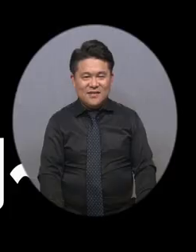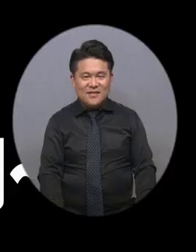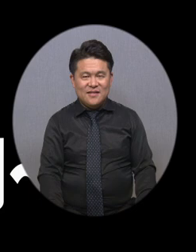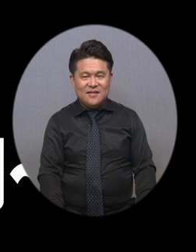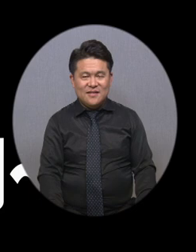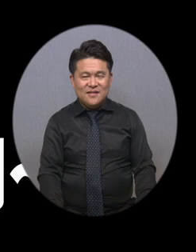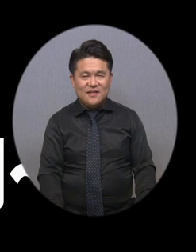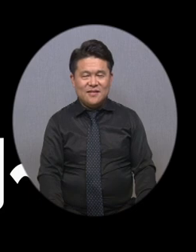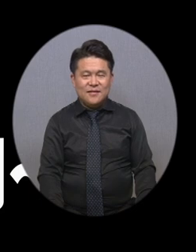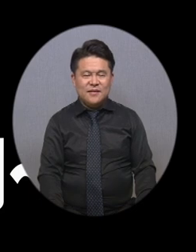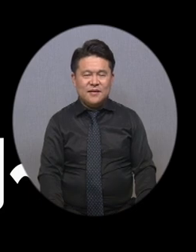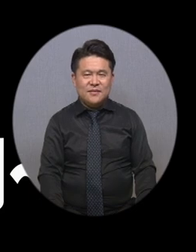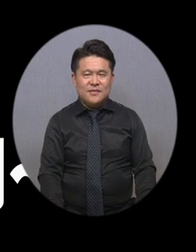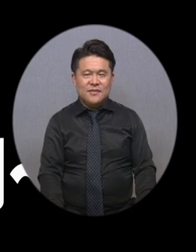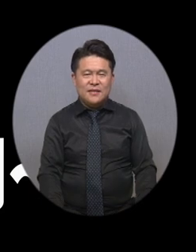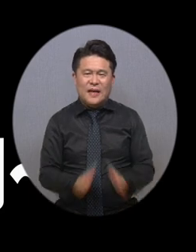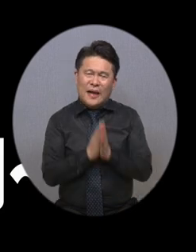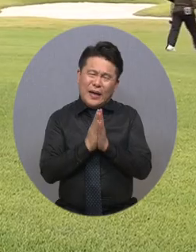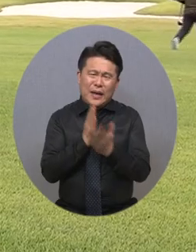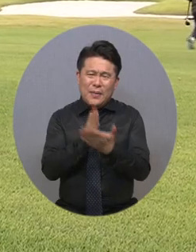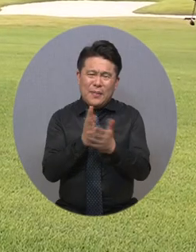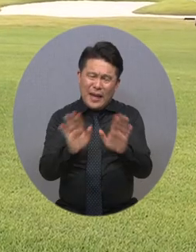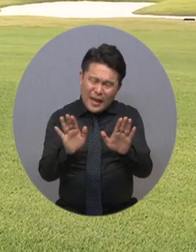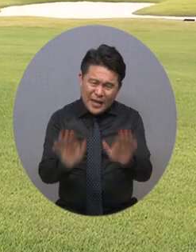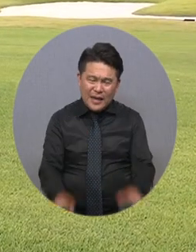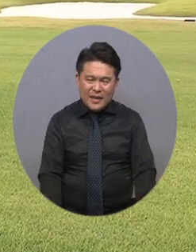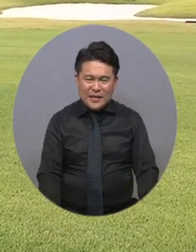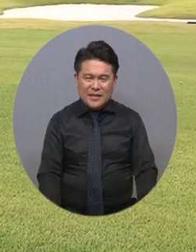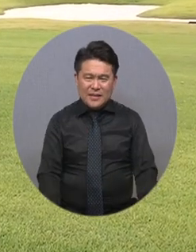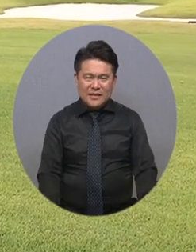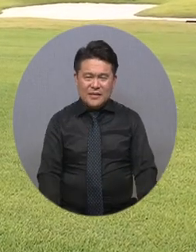아니 제발 그만해.